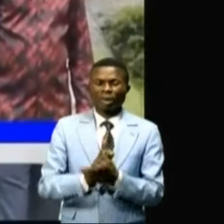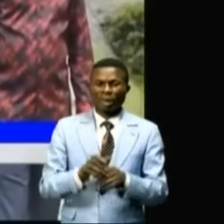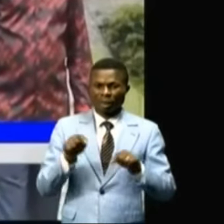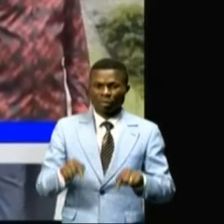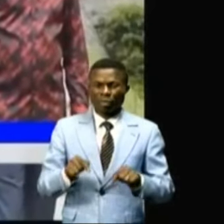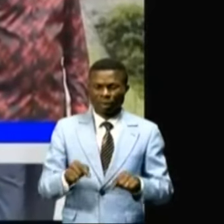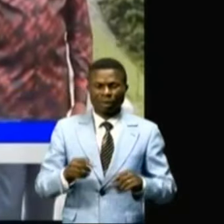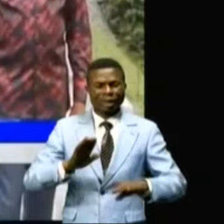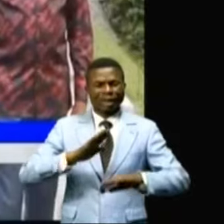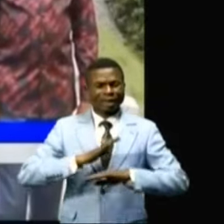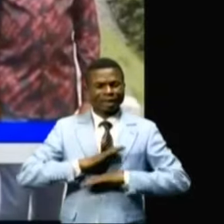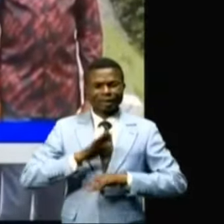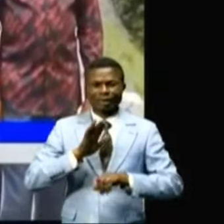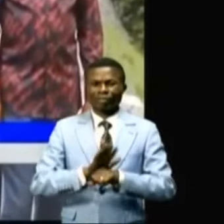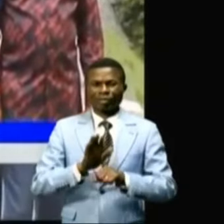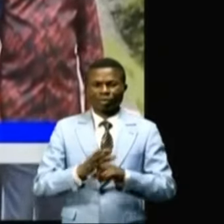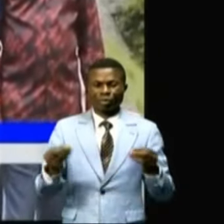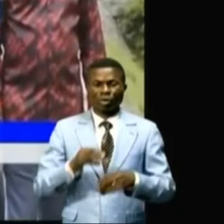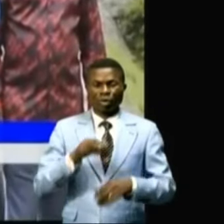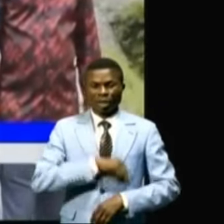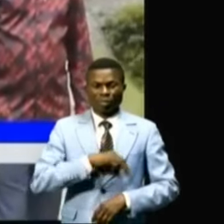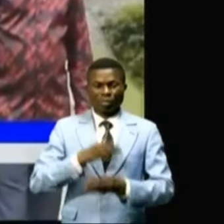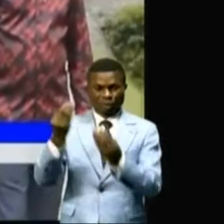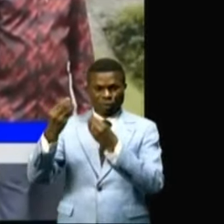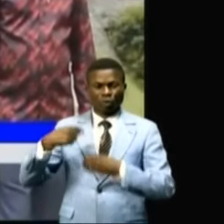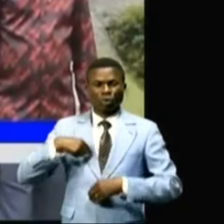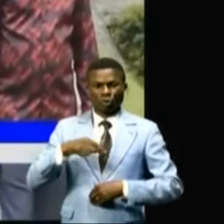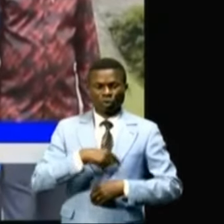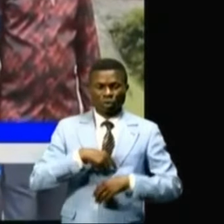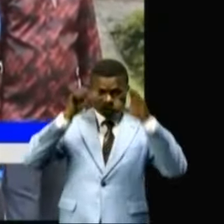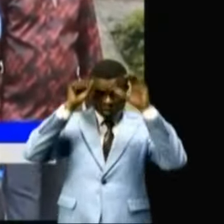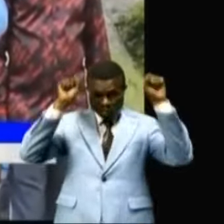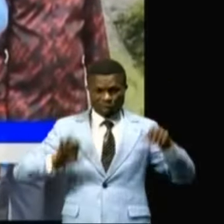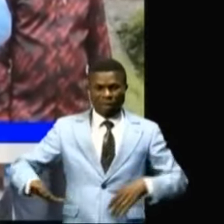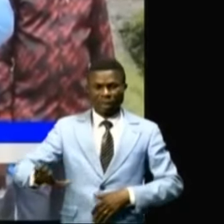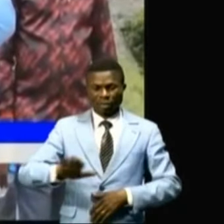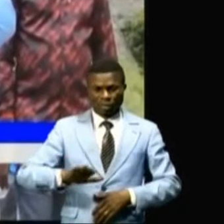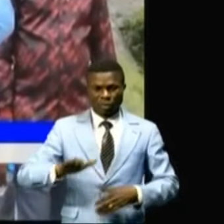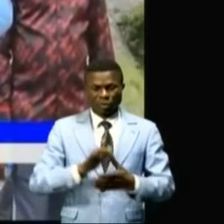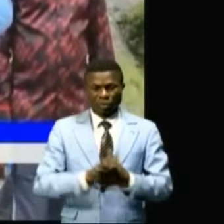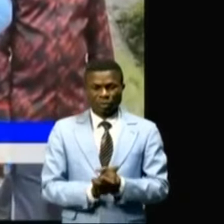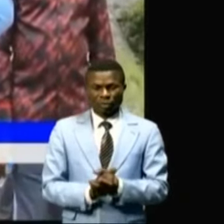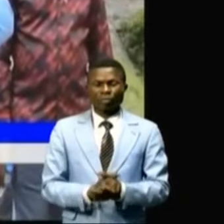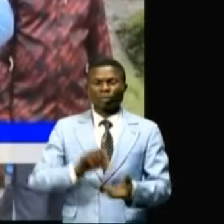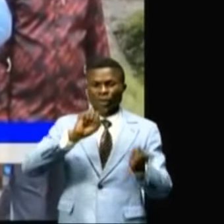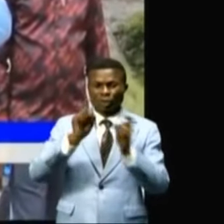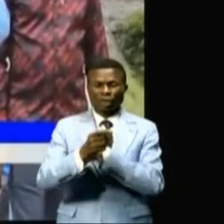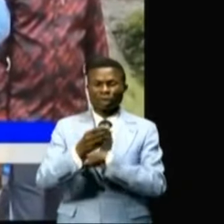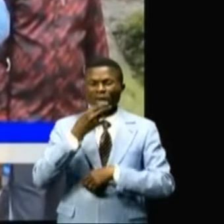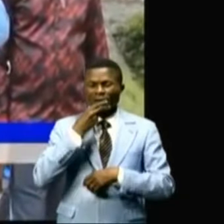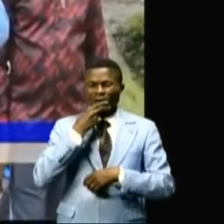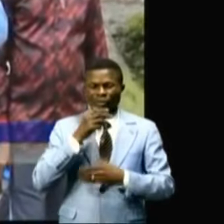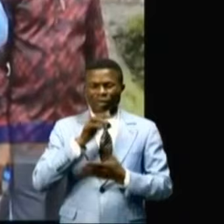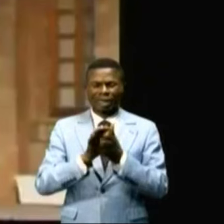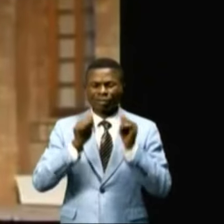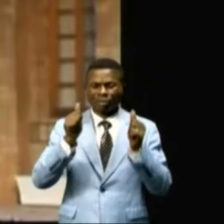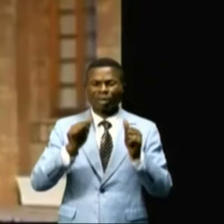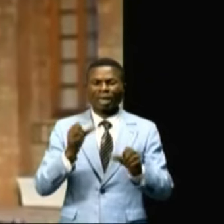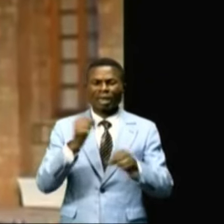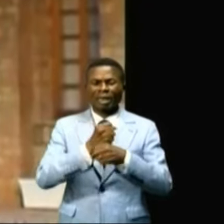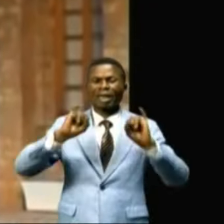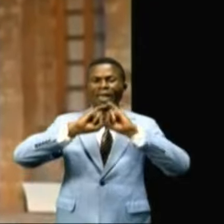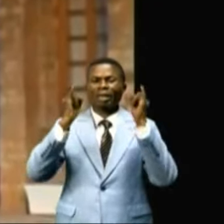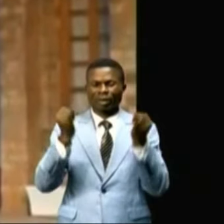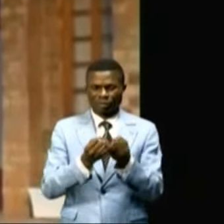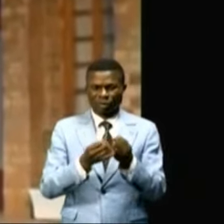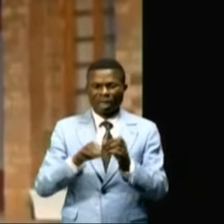presque satisfaits parce que la mission qui nous a été confiée par le président de la République de moderniser, industrialiser,